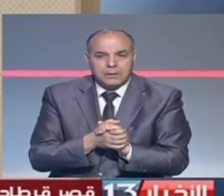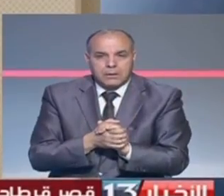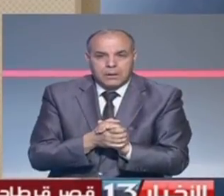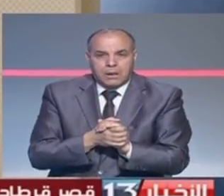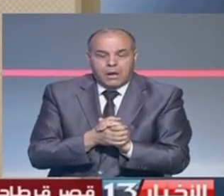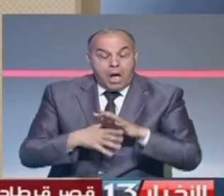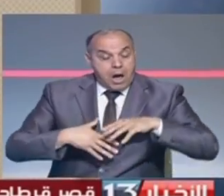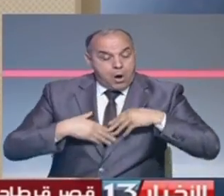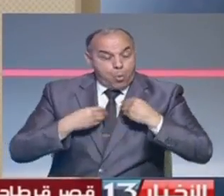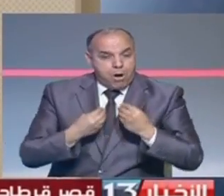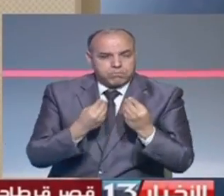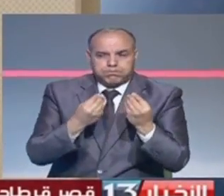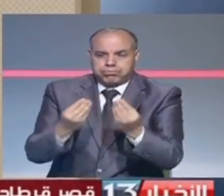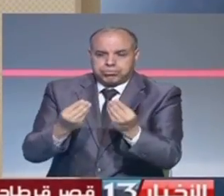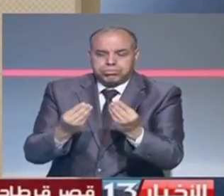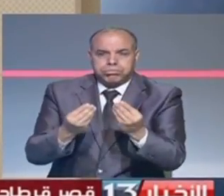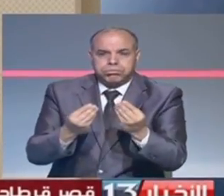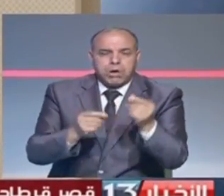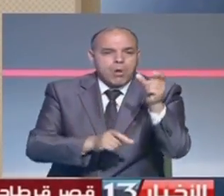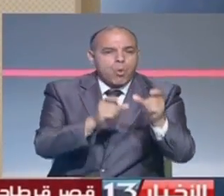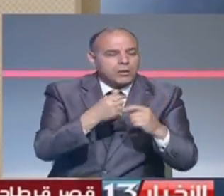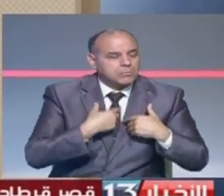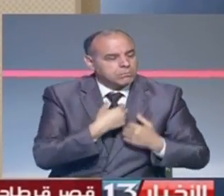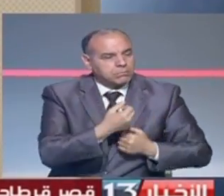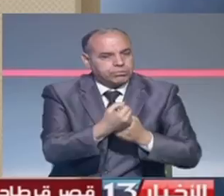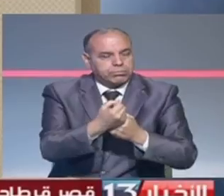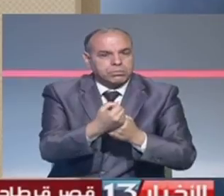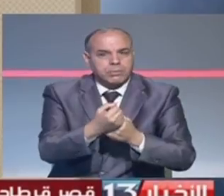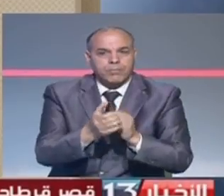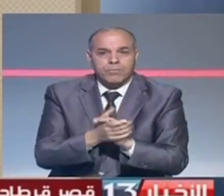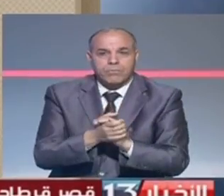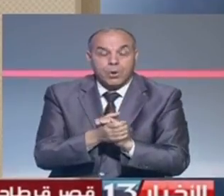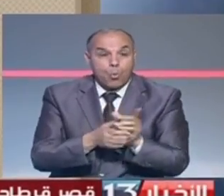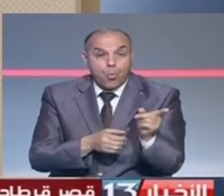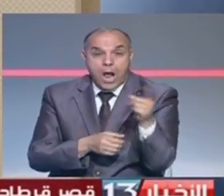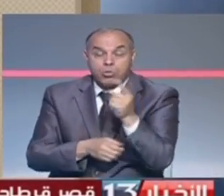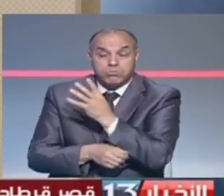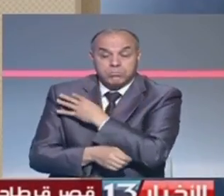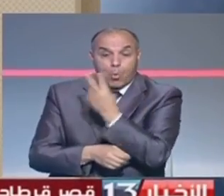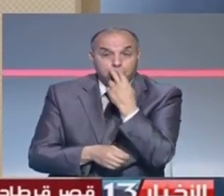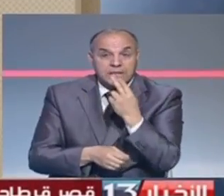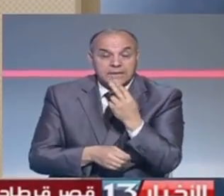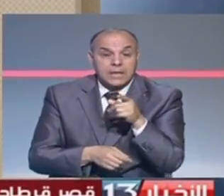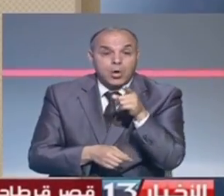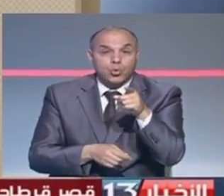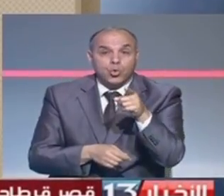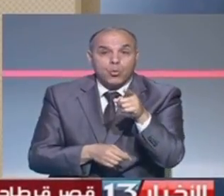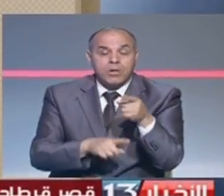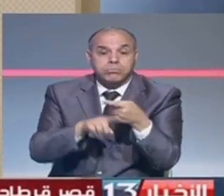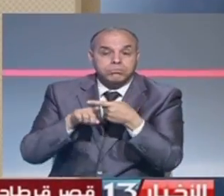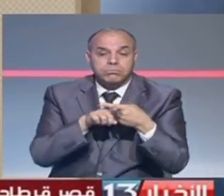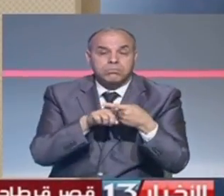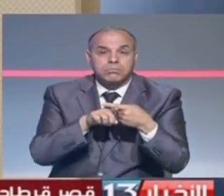بارواحكم المواطنين وانتم الذين تتقاسم